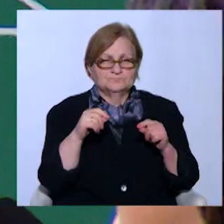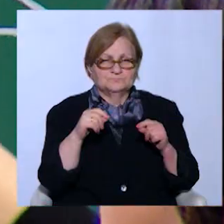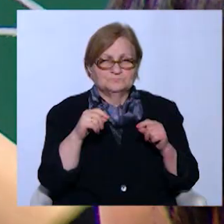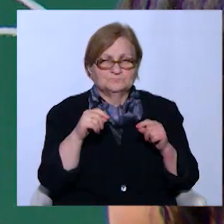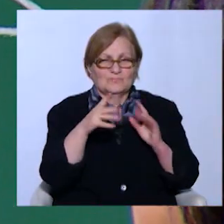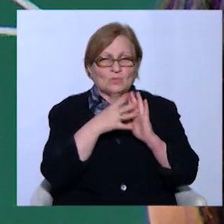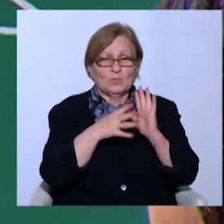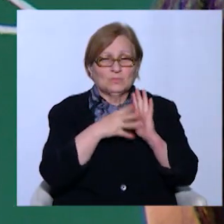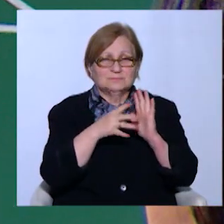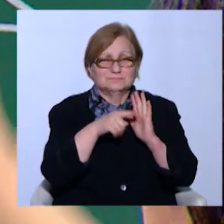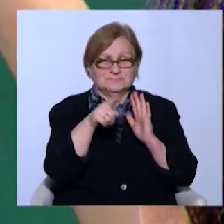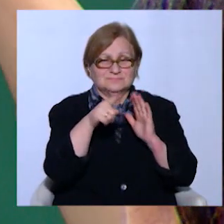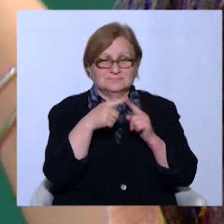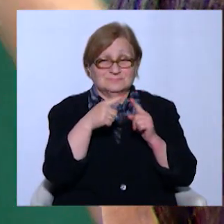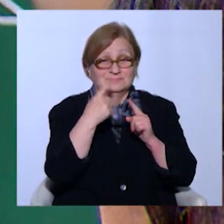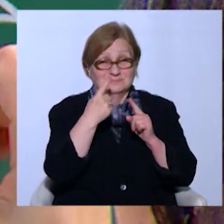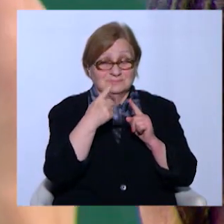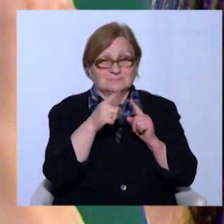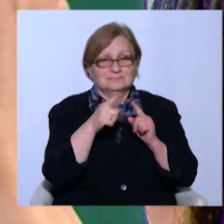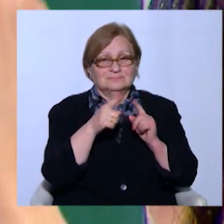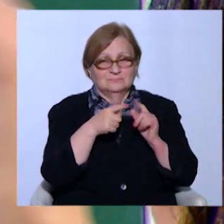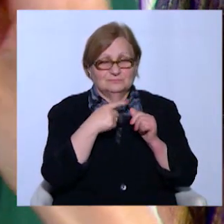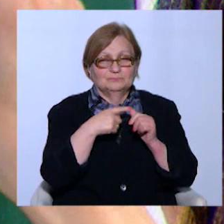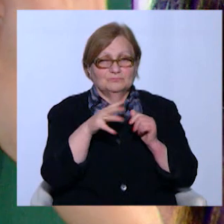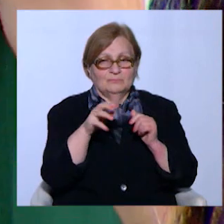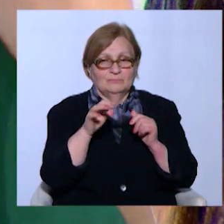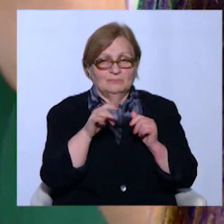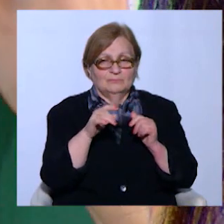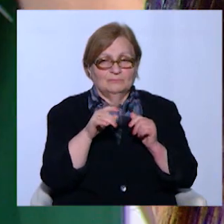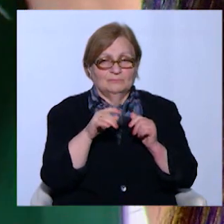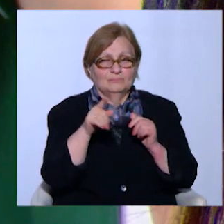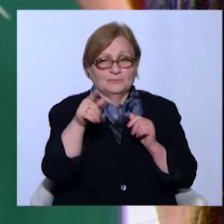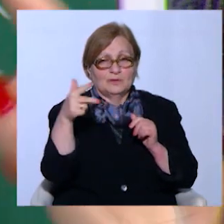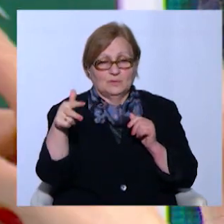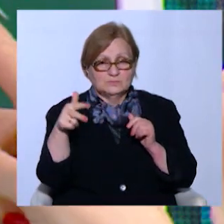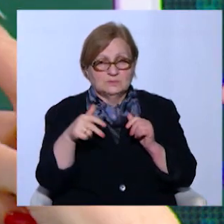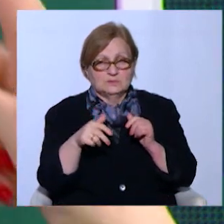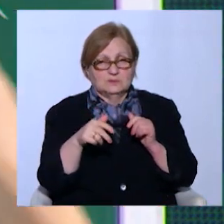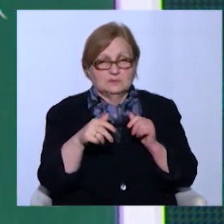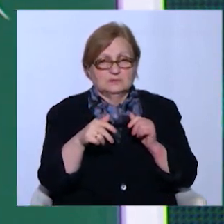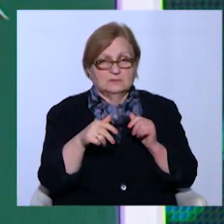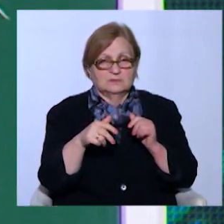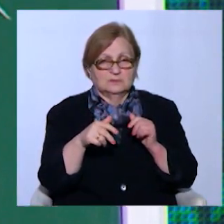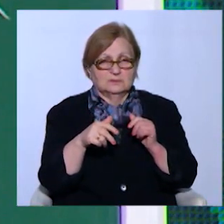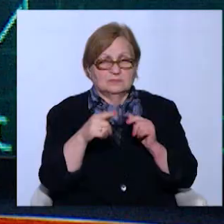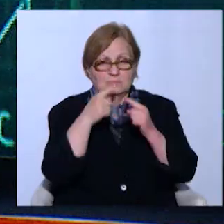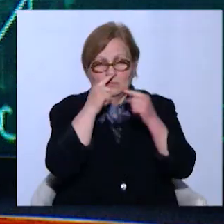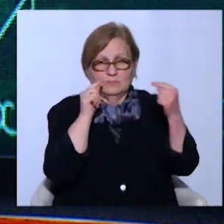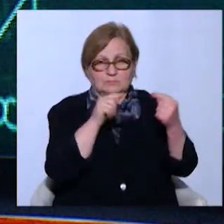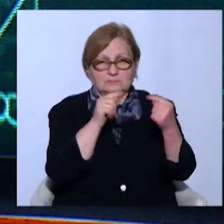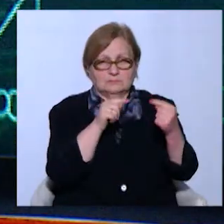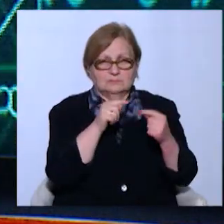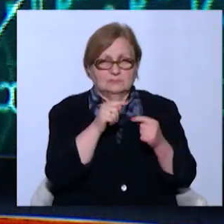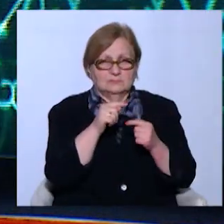A, B, C. თუ კუთხე არის 30 გრადუსი, 30 გრადუსიანი კუთხის